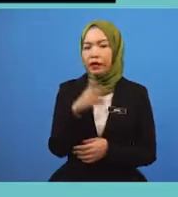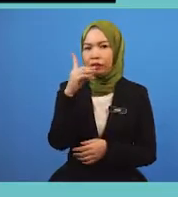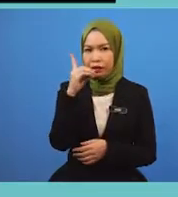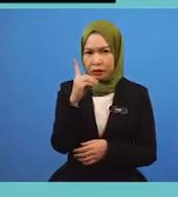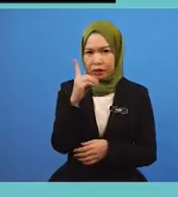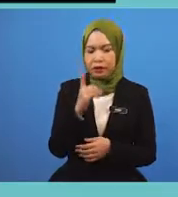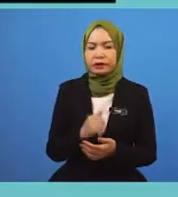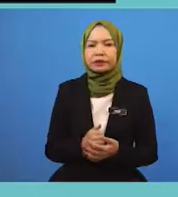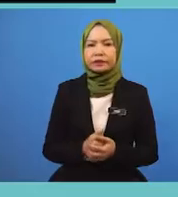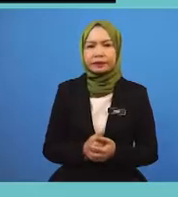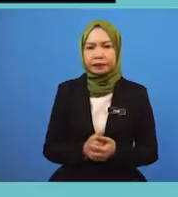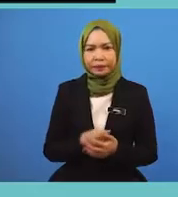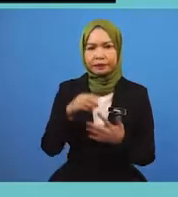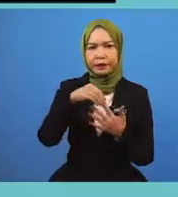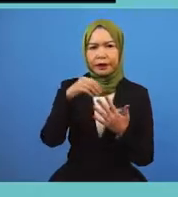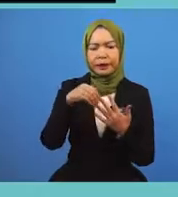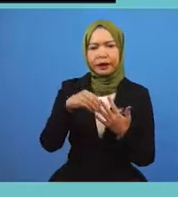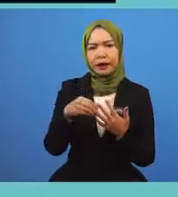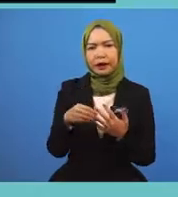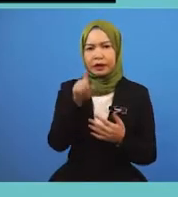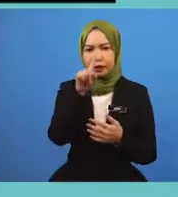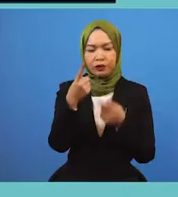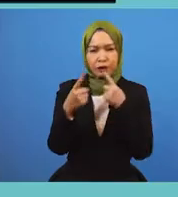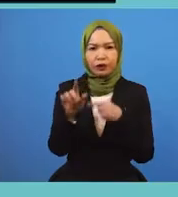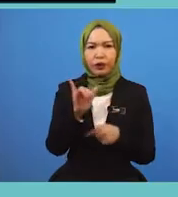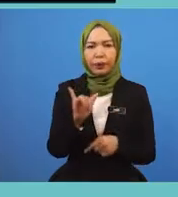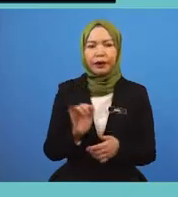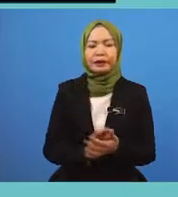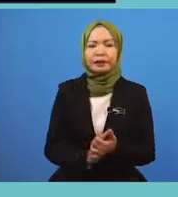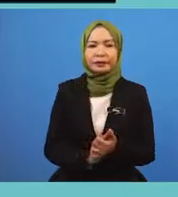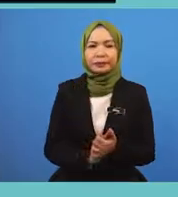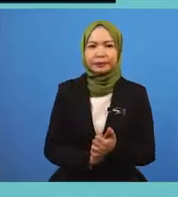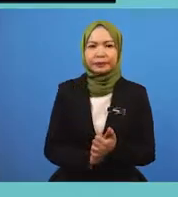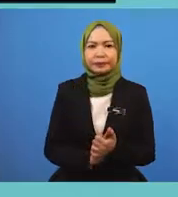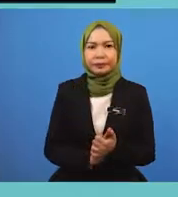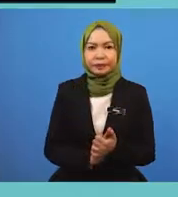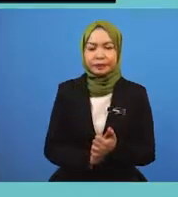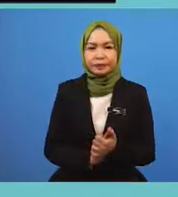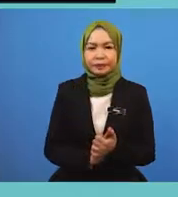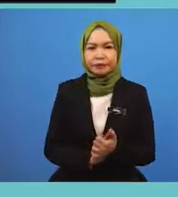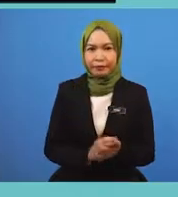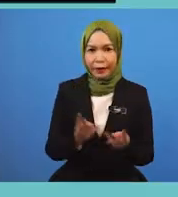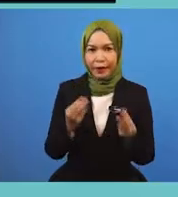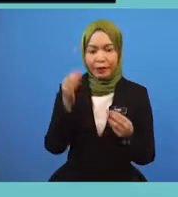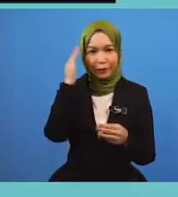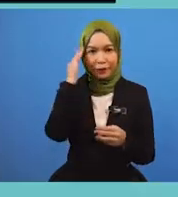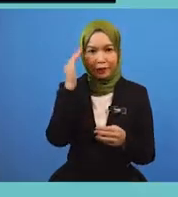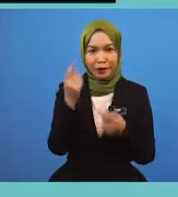D. Asid metanoik. Baiklah. Nak tahu jawapannya